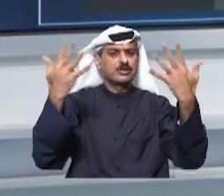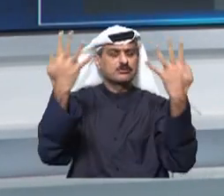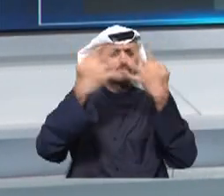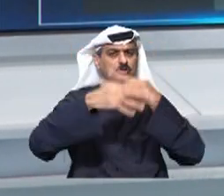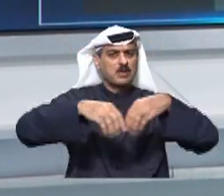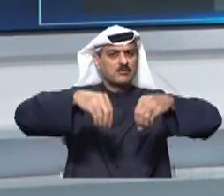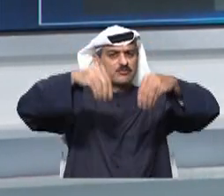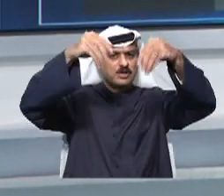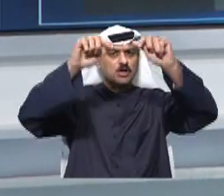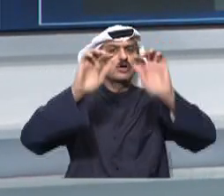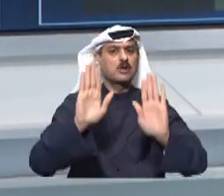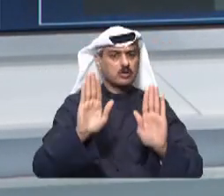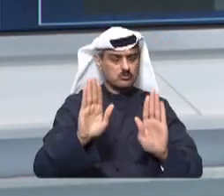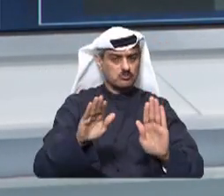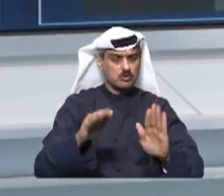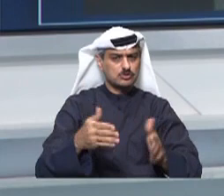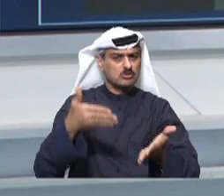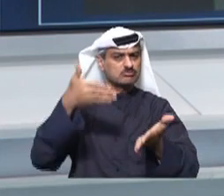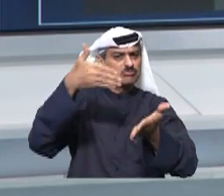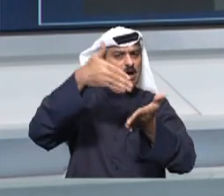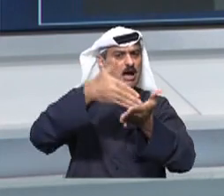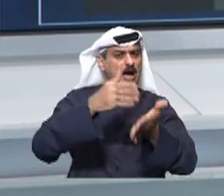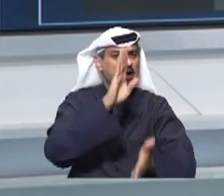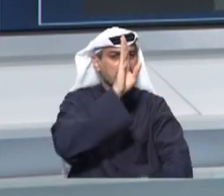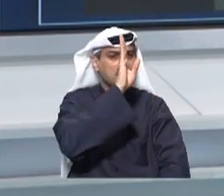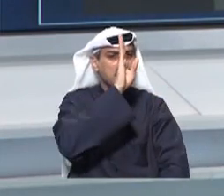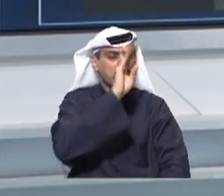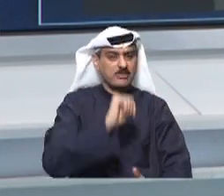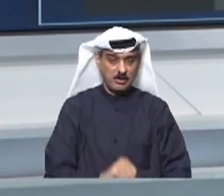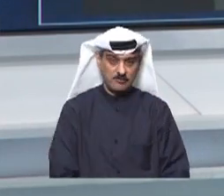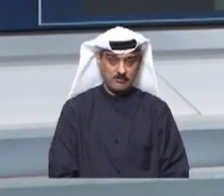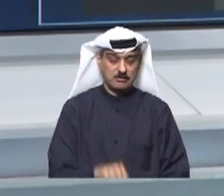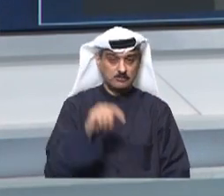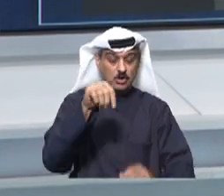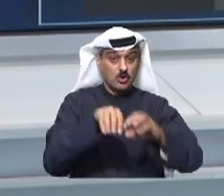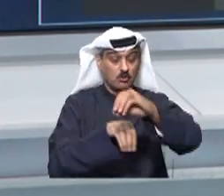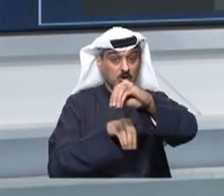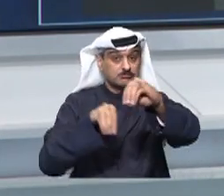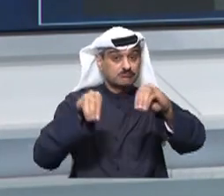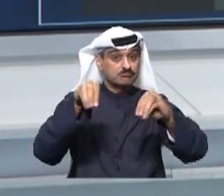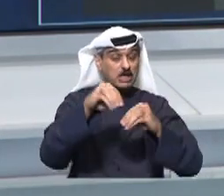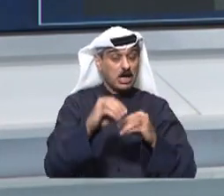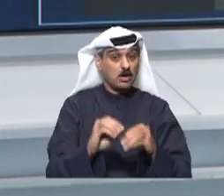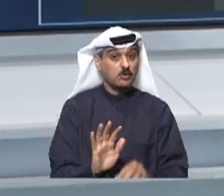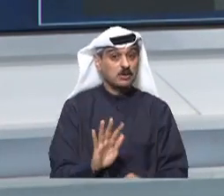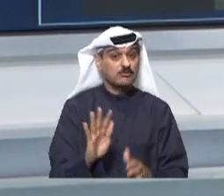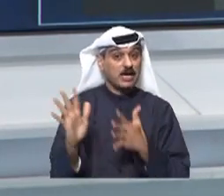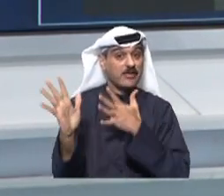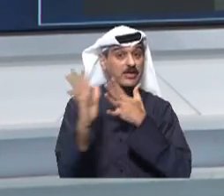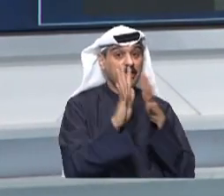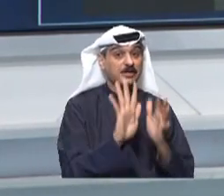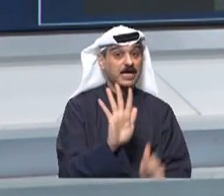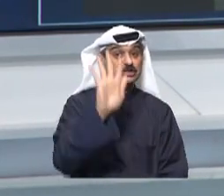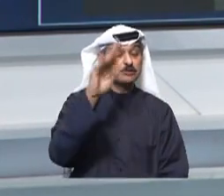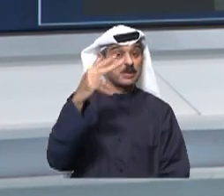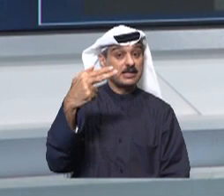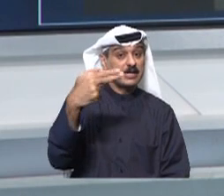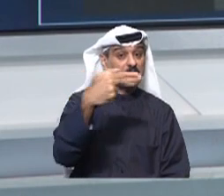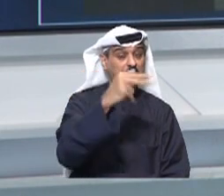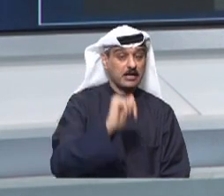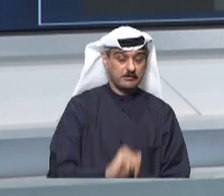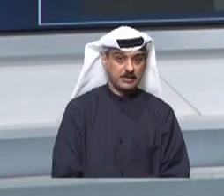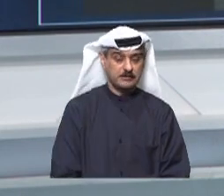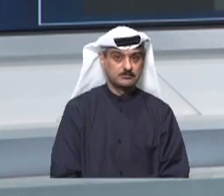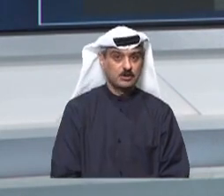المناطق خاصة مع نهاية يوم الاثنين، ومع تحول الرياح الى رياح شماليه غربيه، لكن في نهار يوم الاثنين